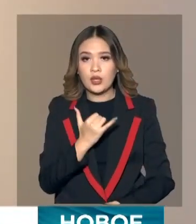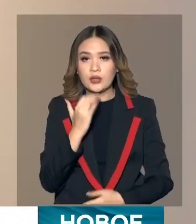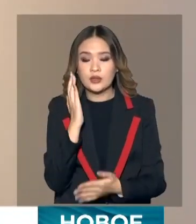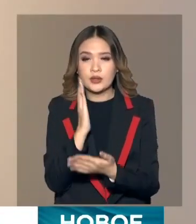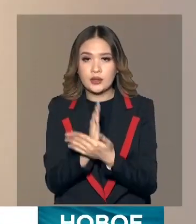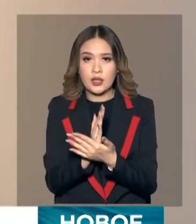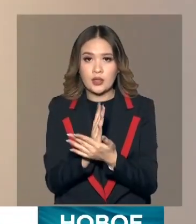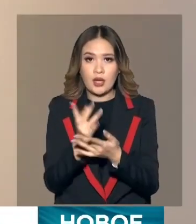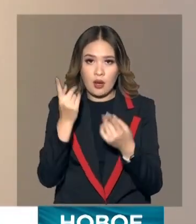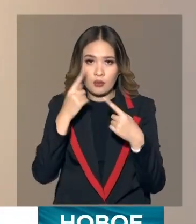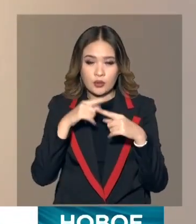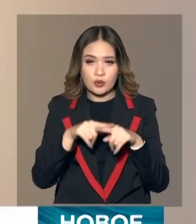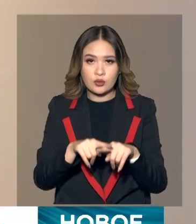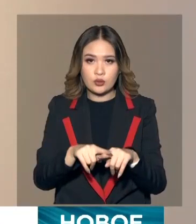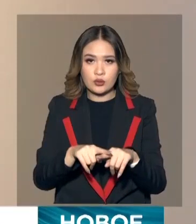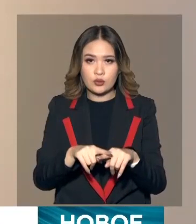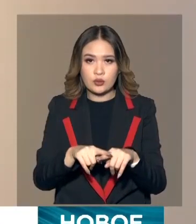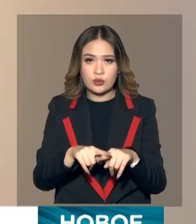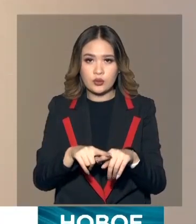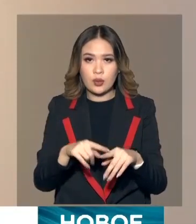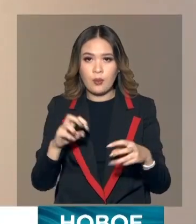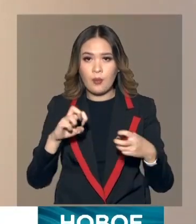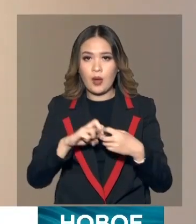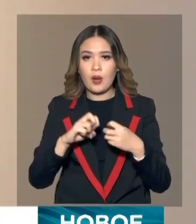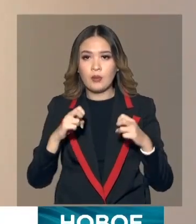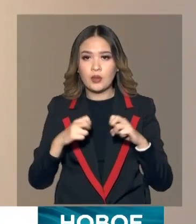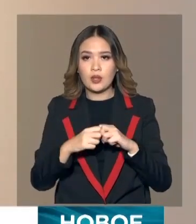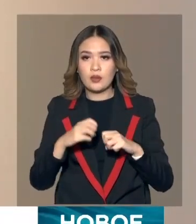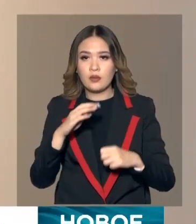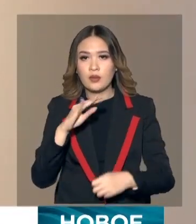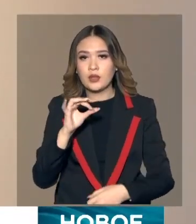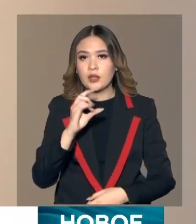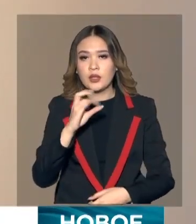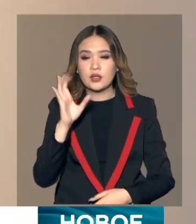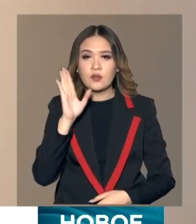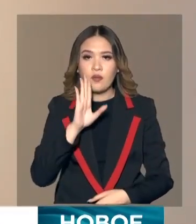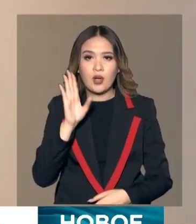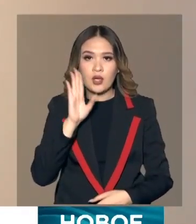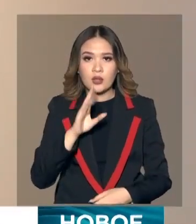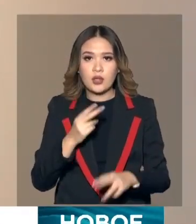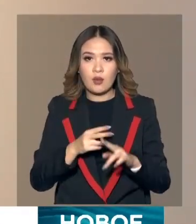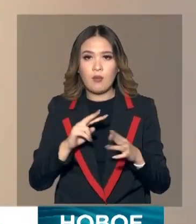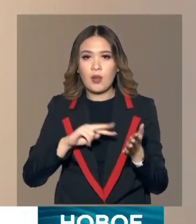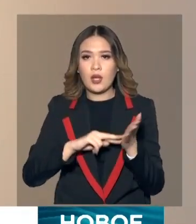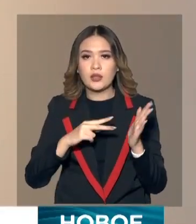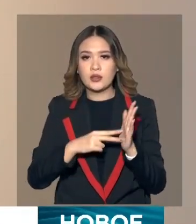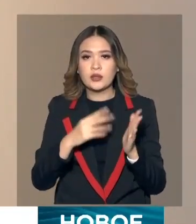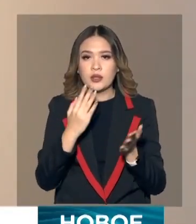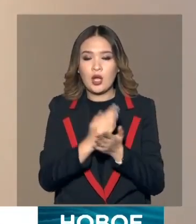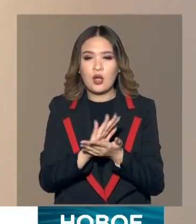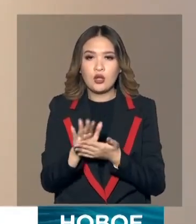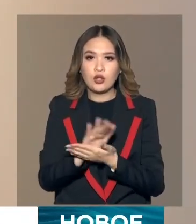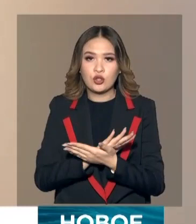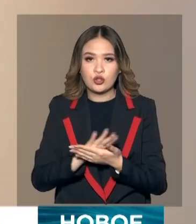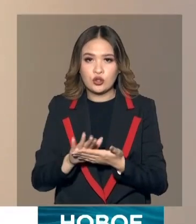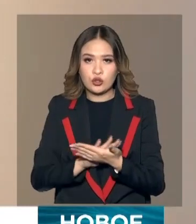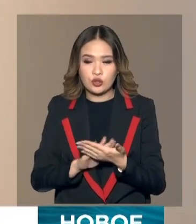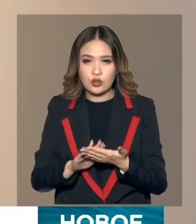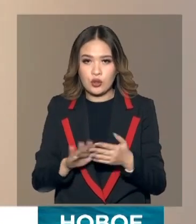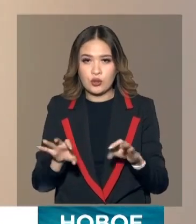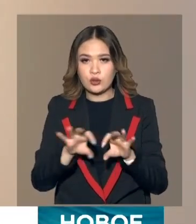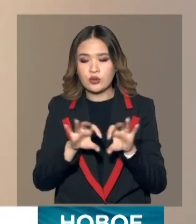есть определенные, вы знаете, проблемы с Кенгирским водохранилищем. Планируется полностью очистку этого